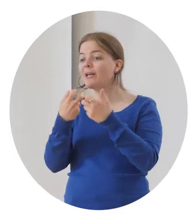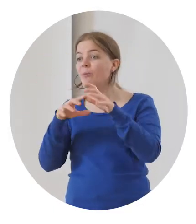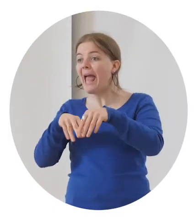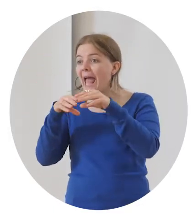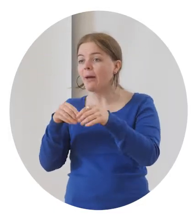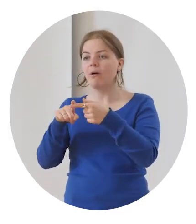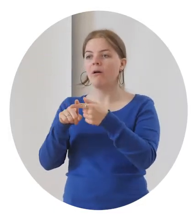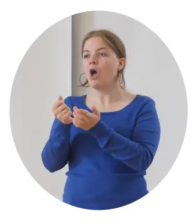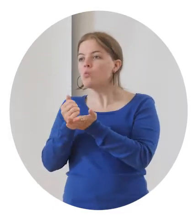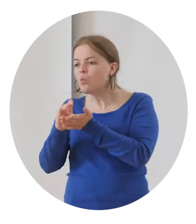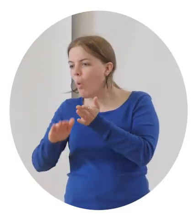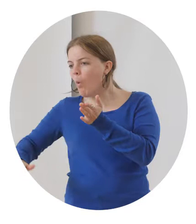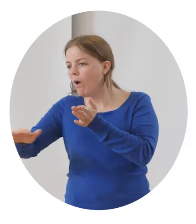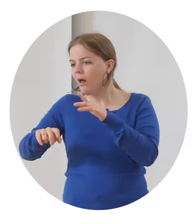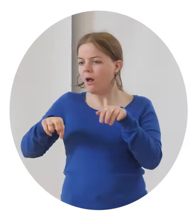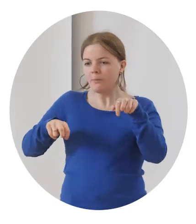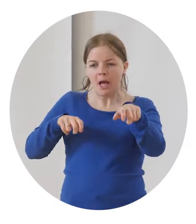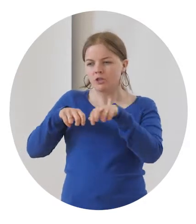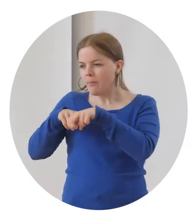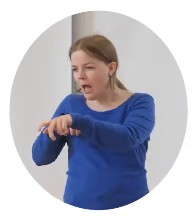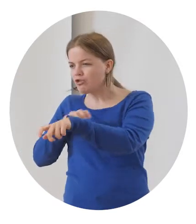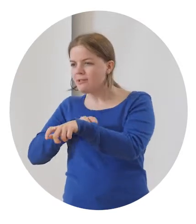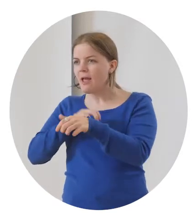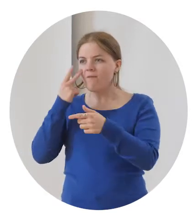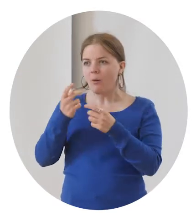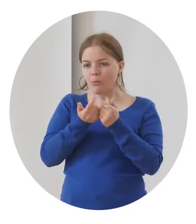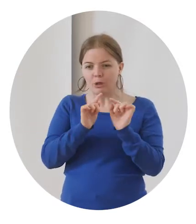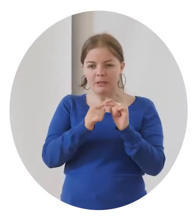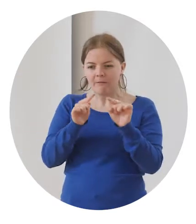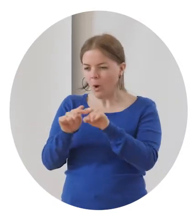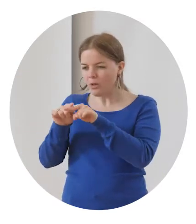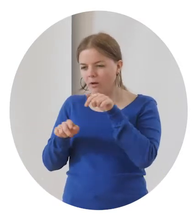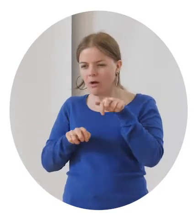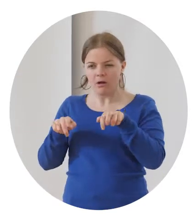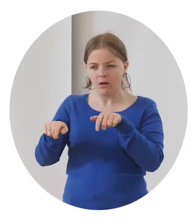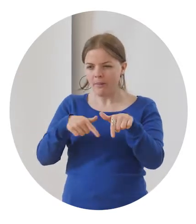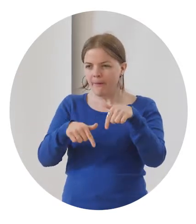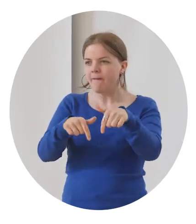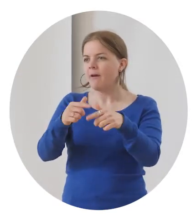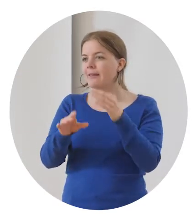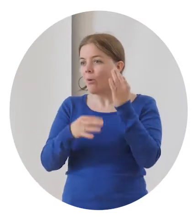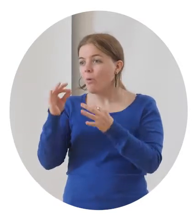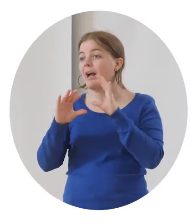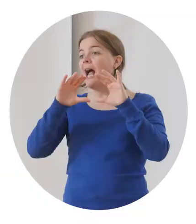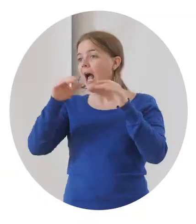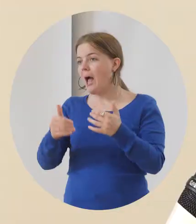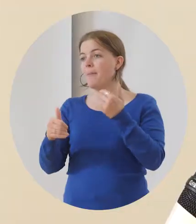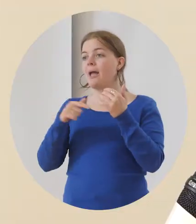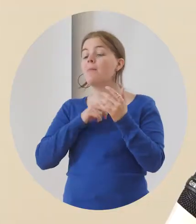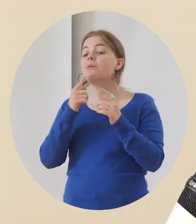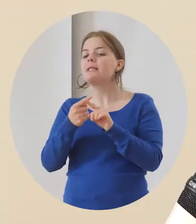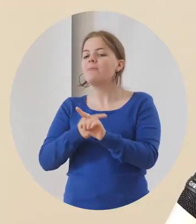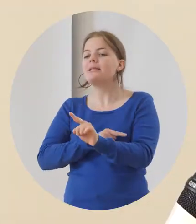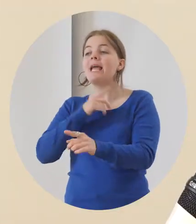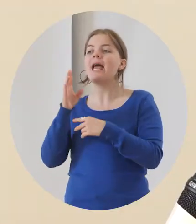le goudron et multiplier les différentes surfaces d'appui. Et puis progressivement retirer le côté visuel pour